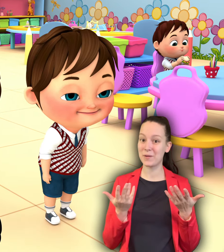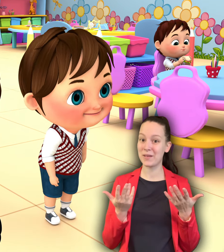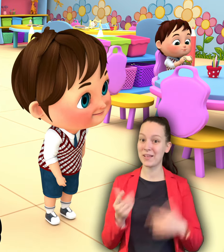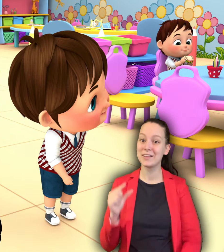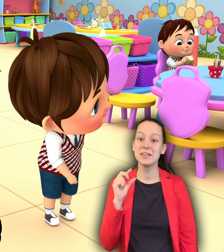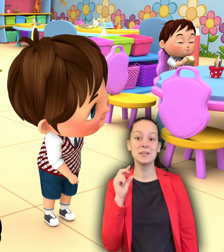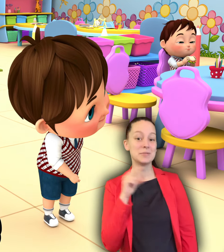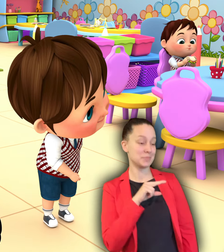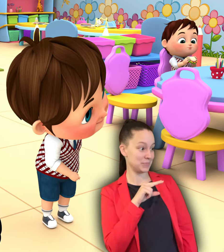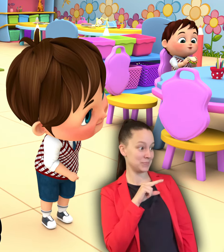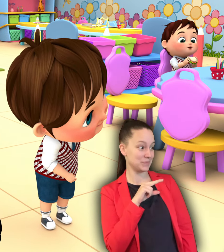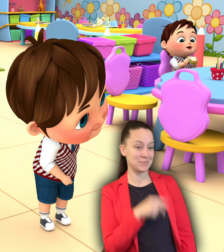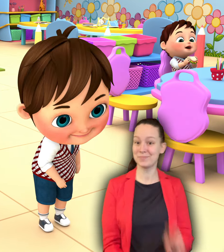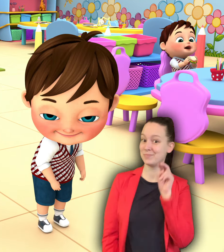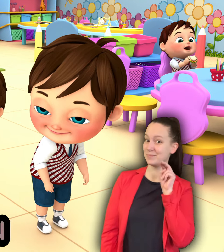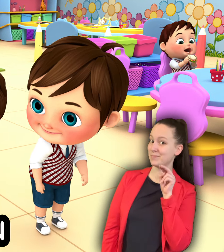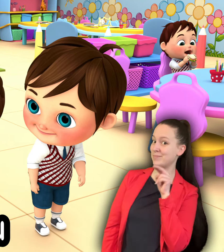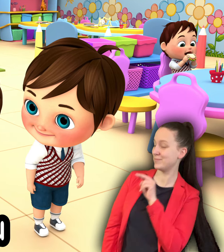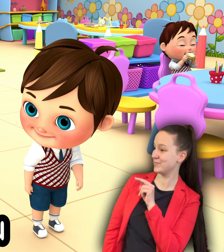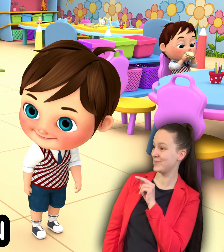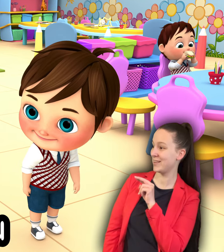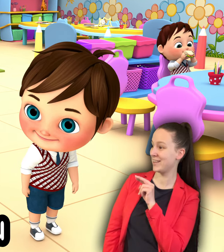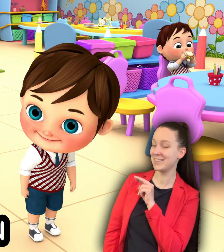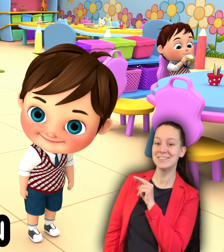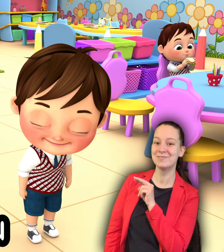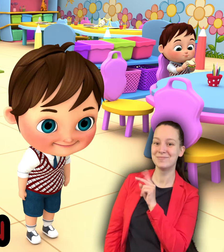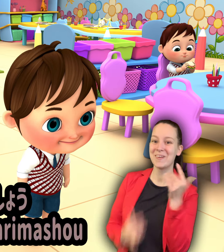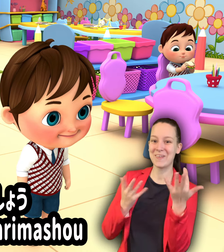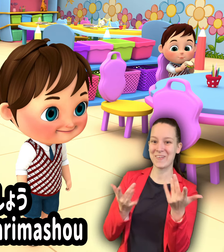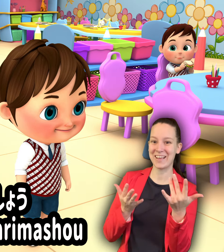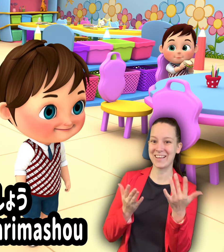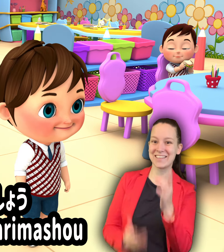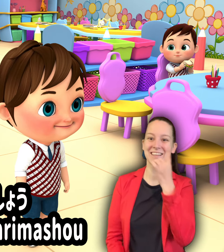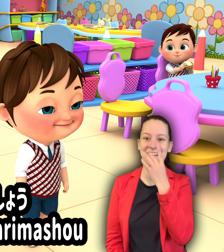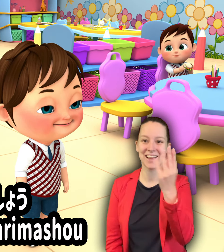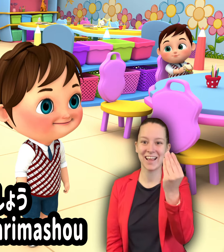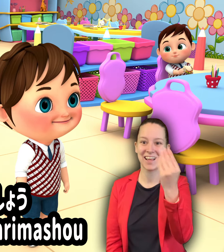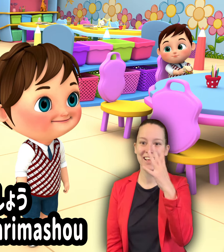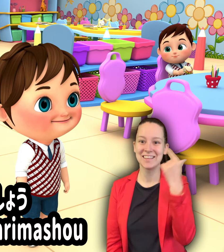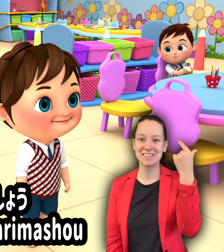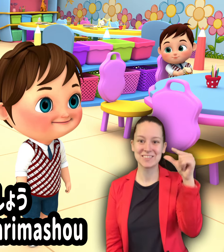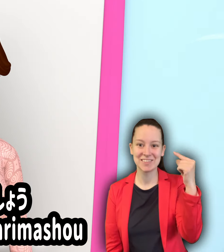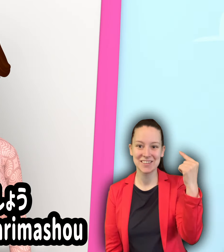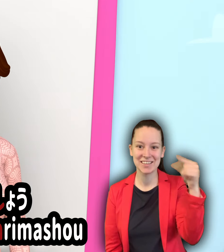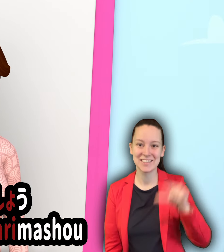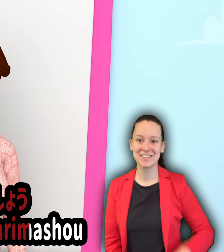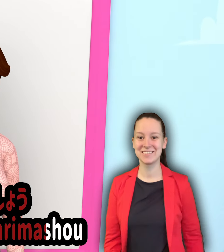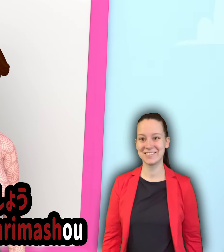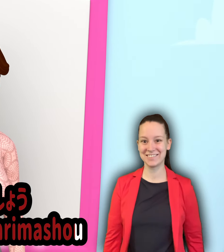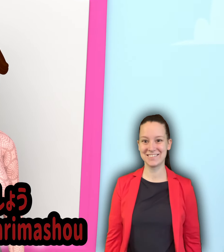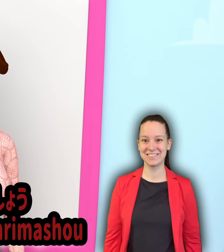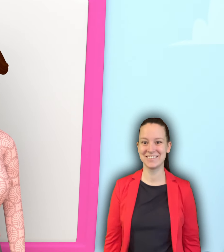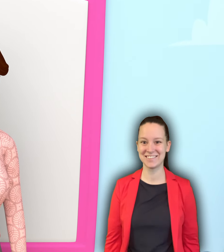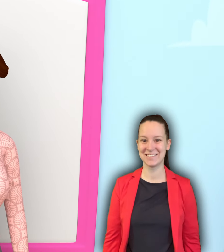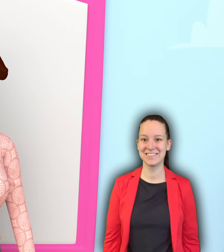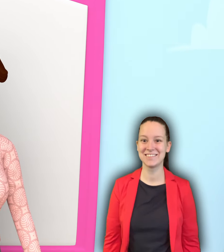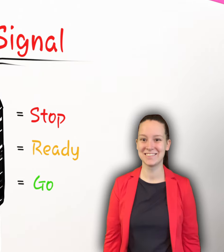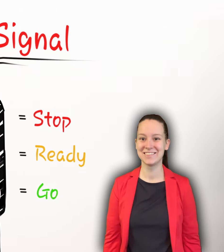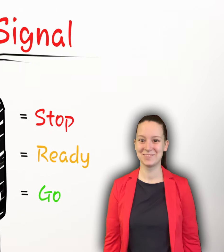ましょう左を見て右を見ようそれから道を渡り